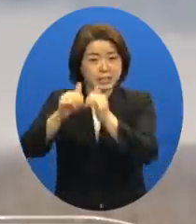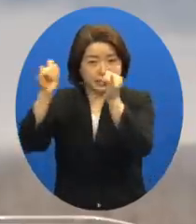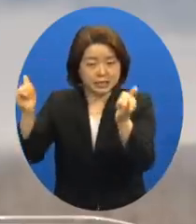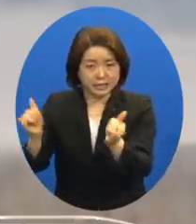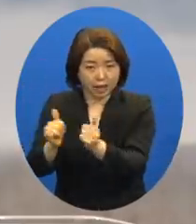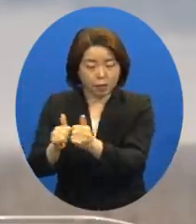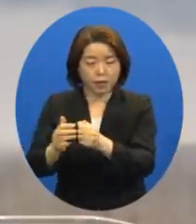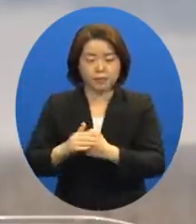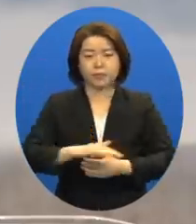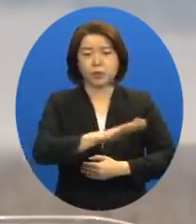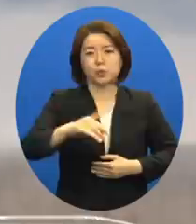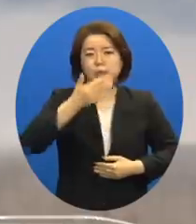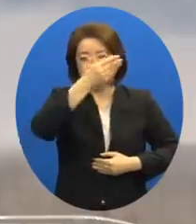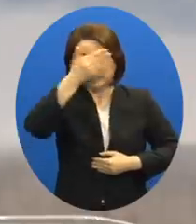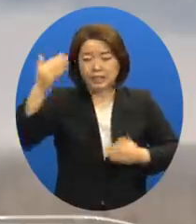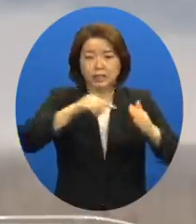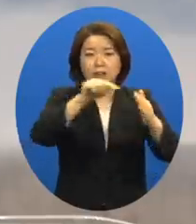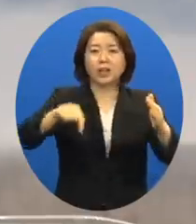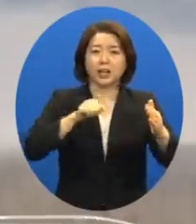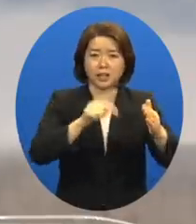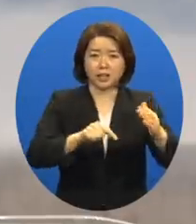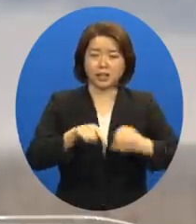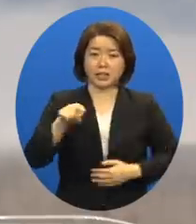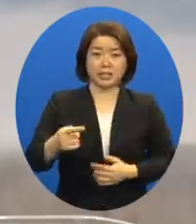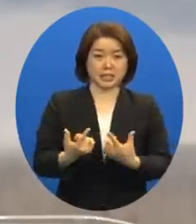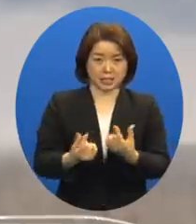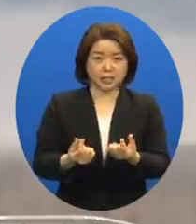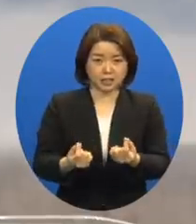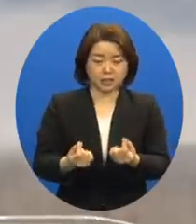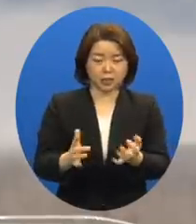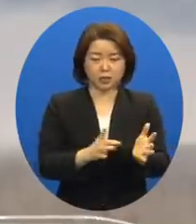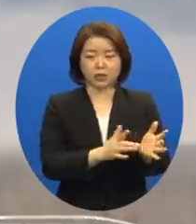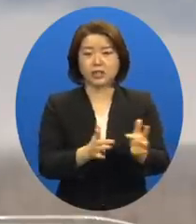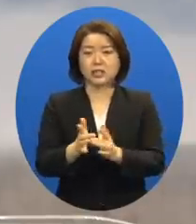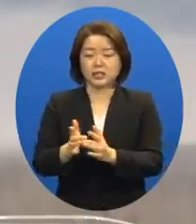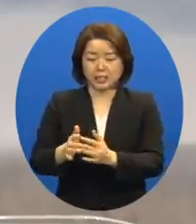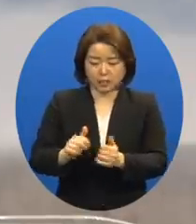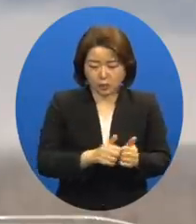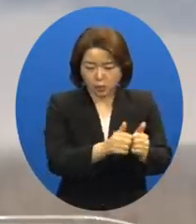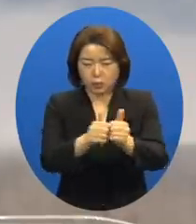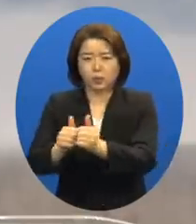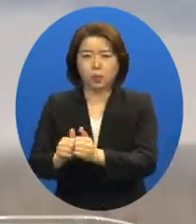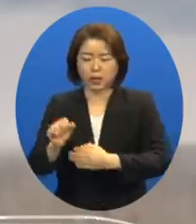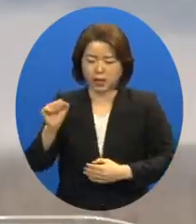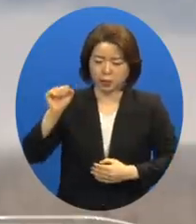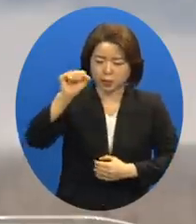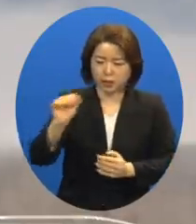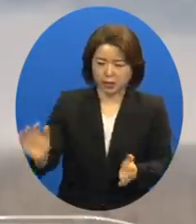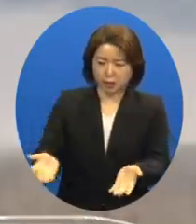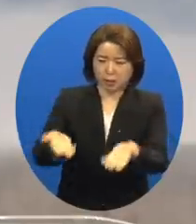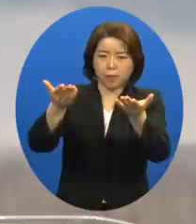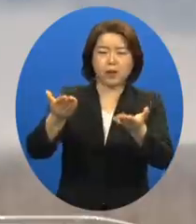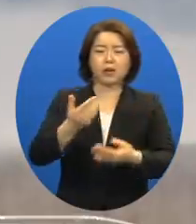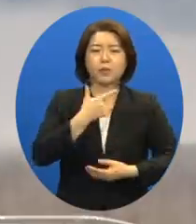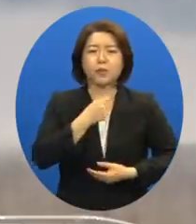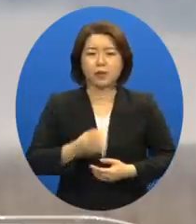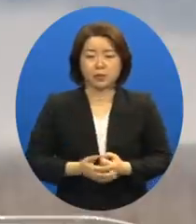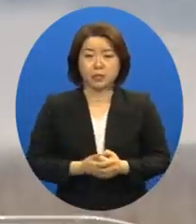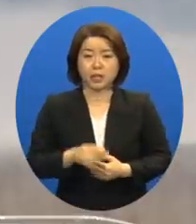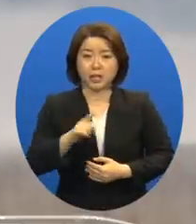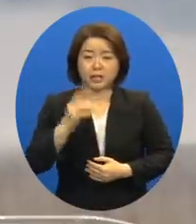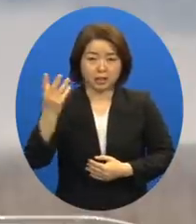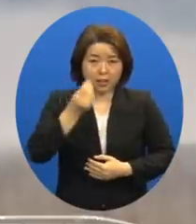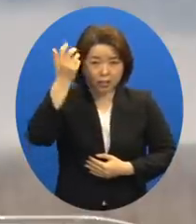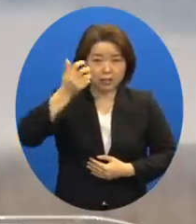우리 청년들 안에 이런 예수 동의 운동이 일어나기를 원하는 것입니다. 이것은